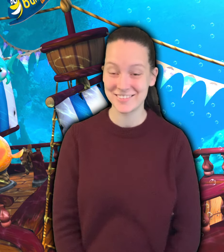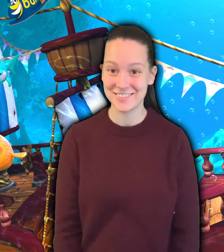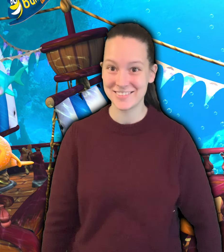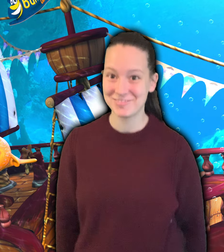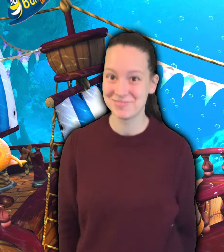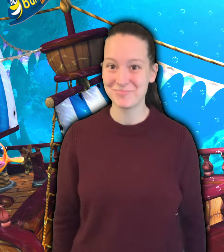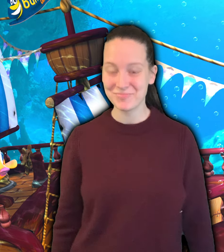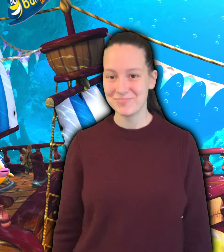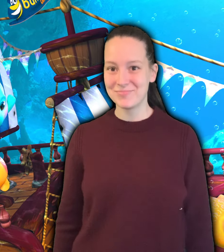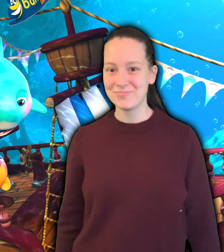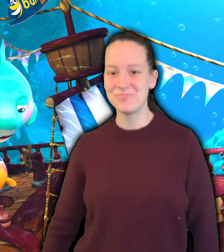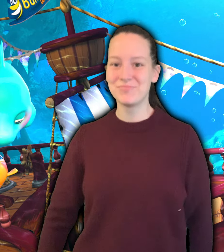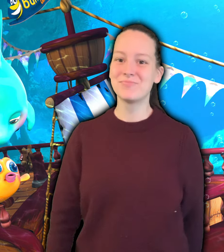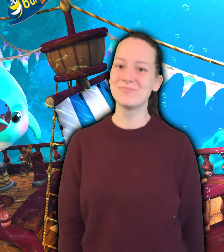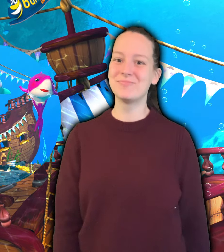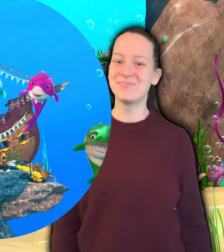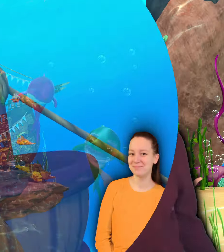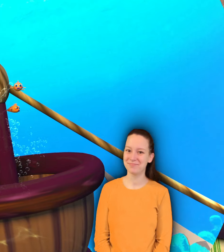ちび